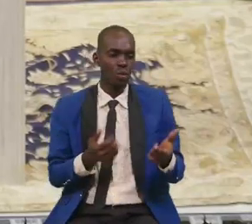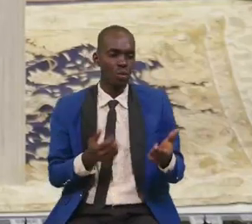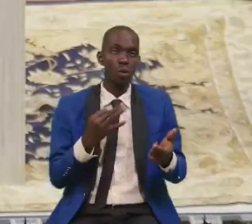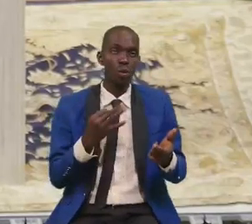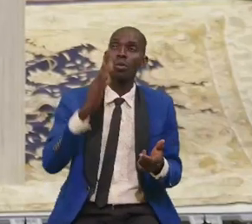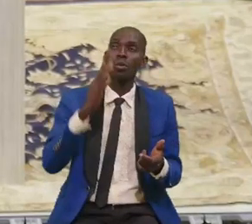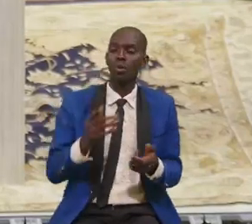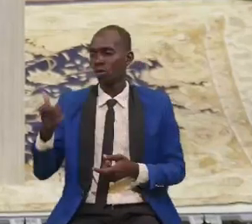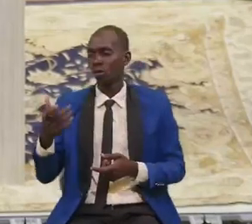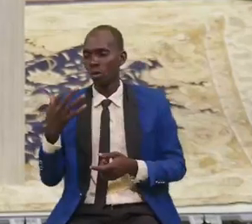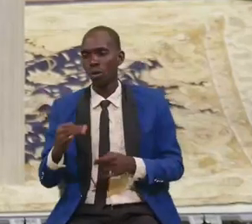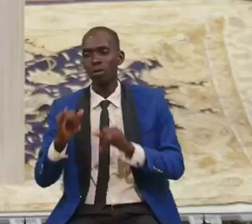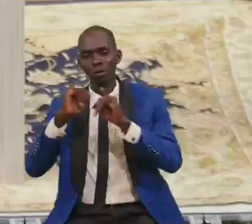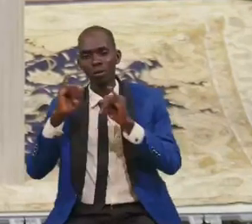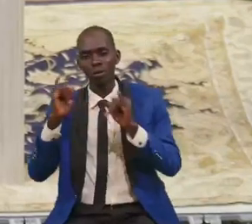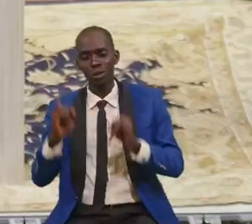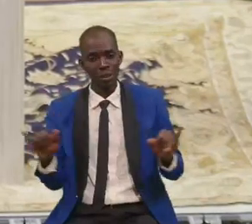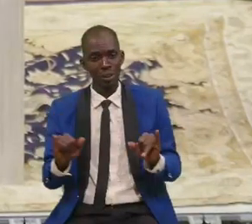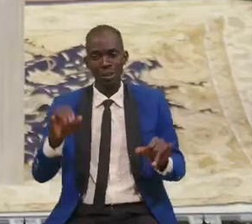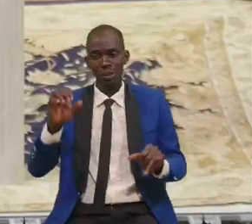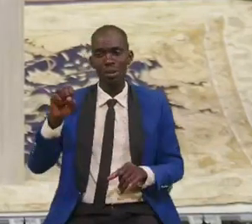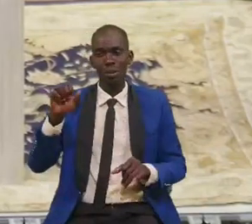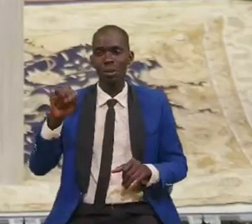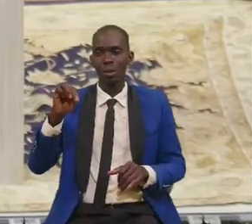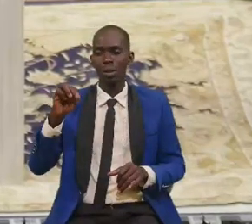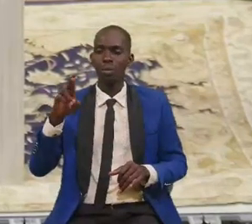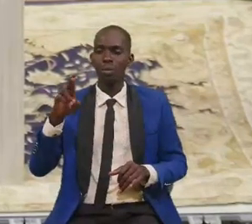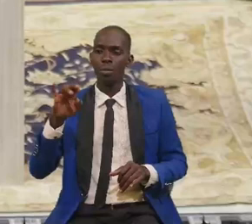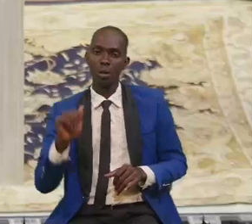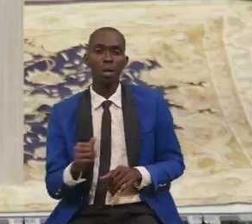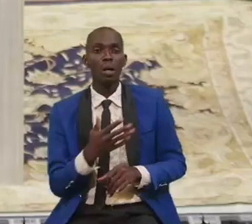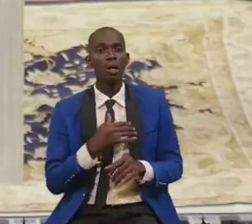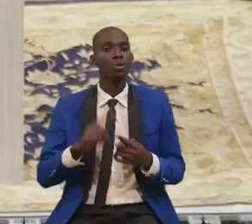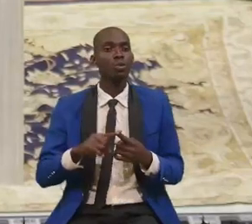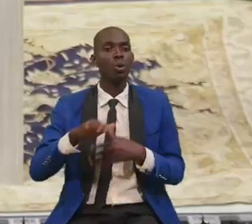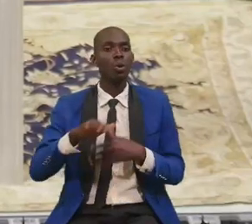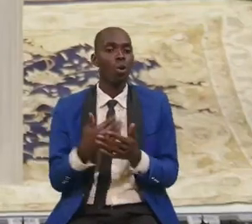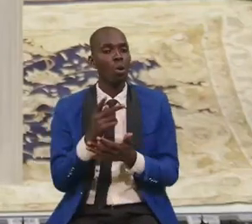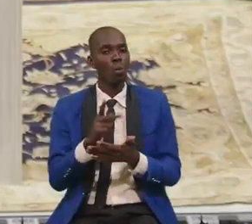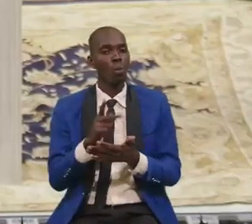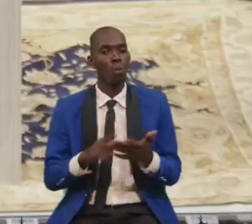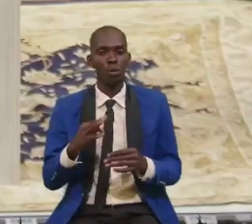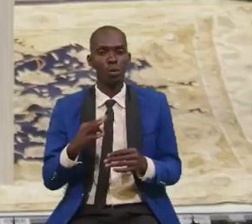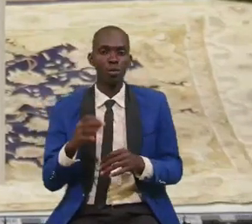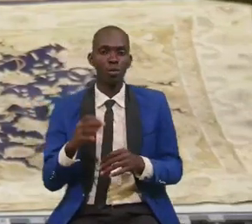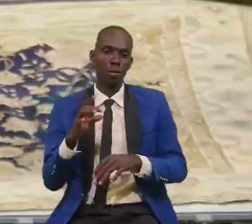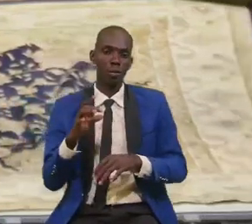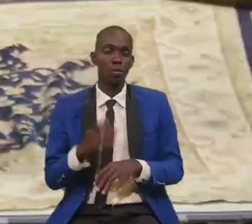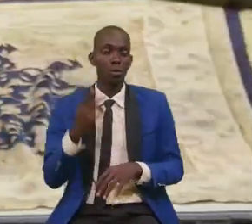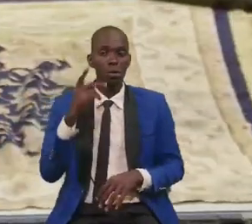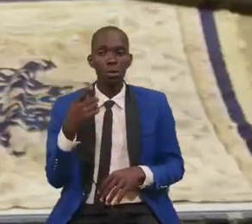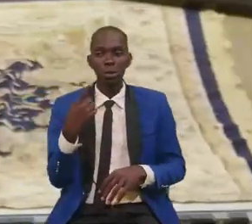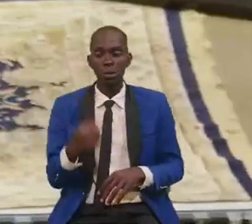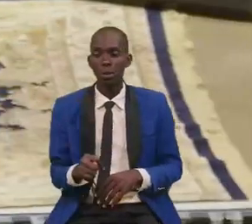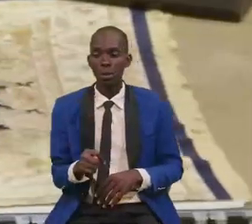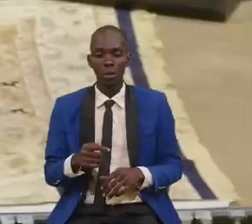dans ce même lieu, et aux extrémités de la terre. Pierre, l'apôtre, les apôtres n'avaient pas